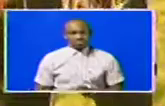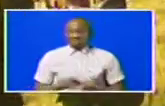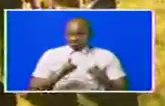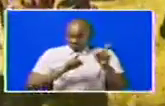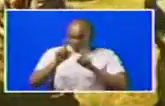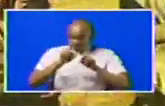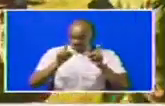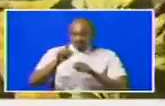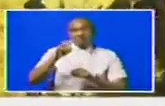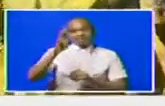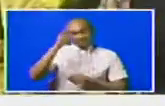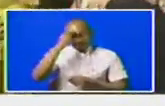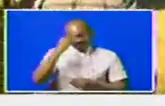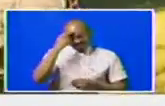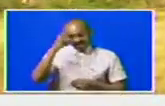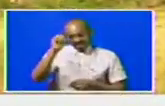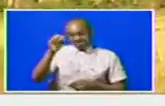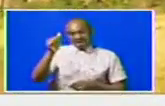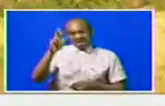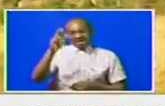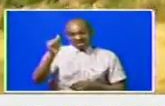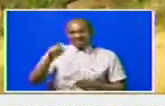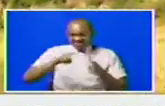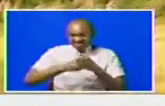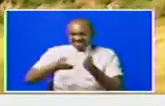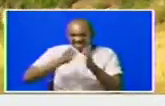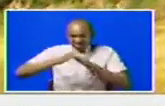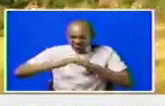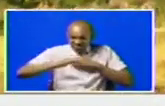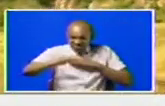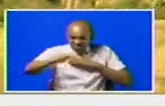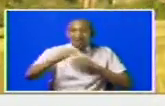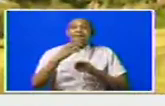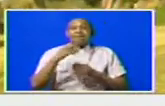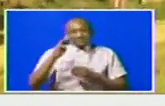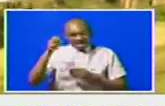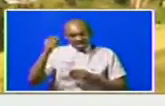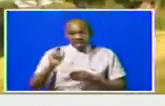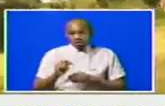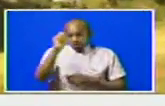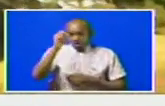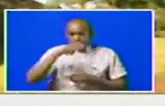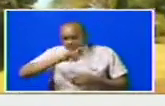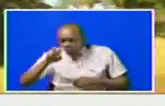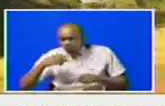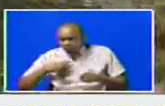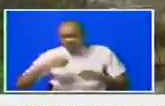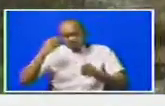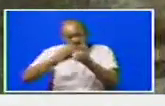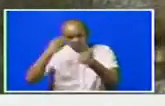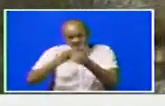Safari ya Masai Mara inaanza rasmi eneo tambarare la hifadhi ya Mara North. Huku tunasaka miamba ya leopard